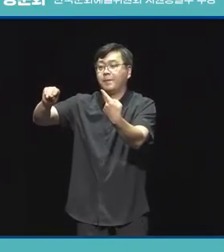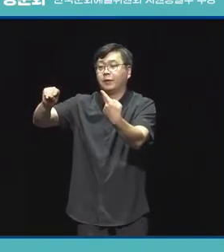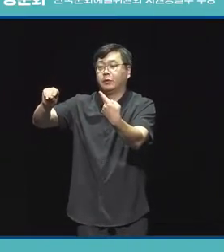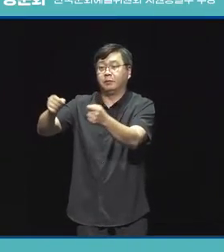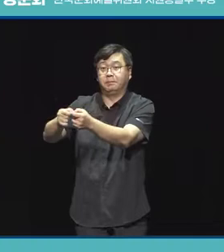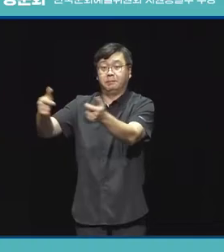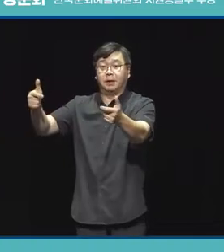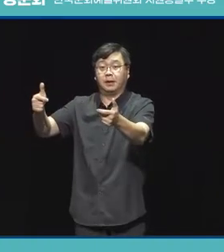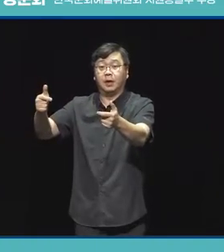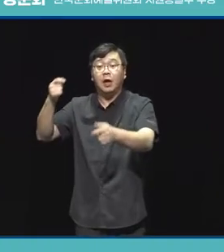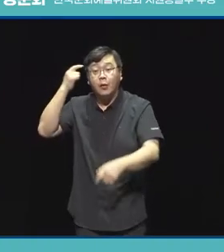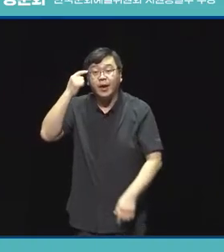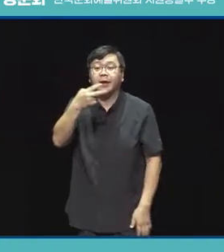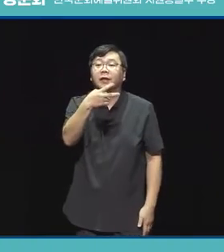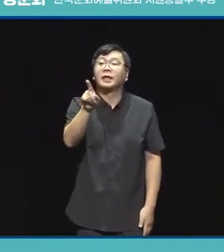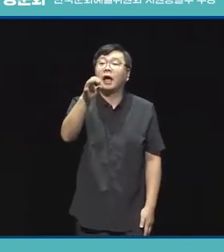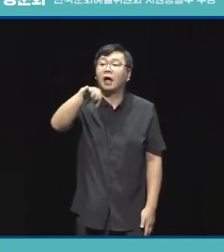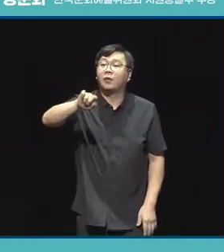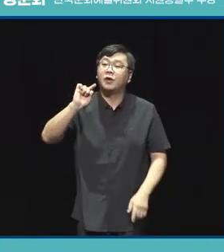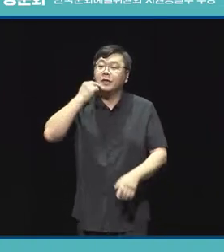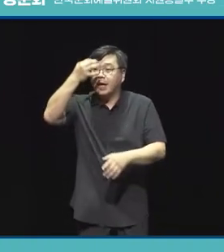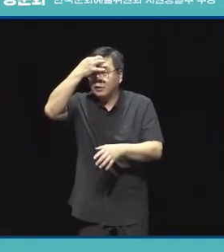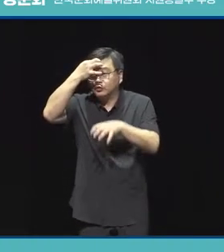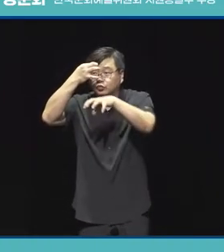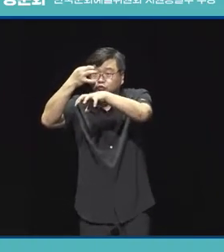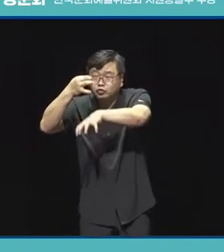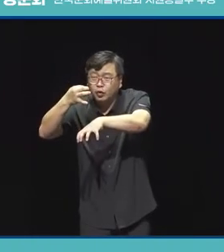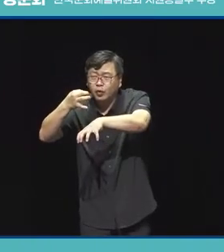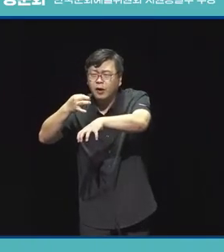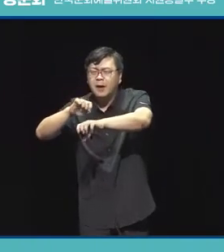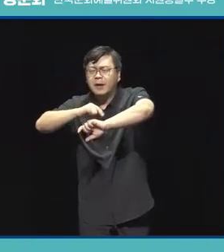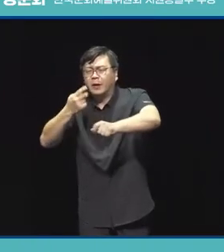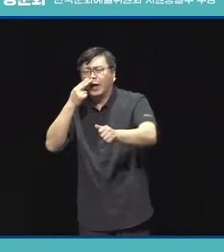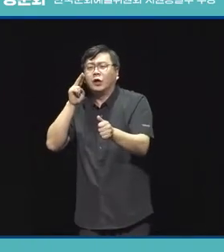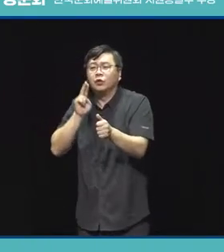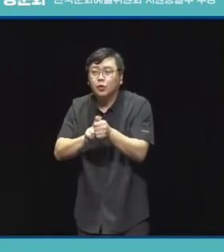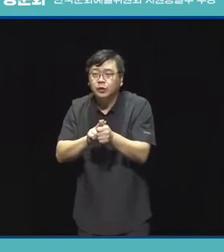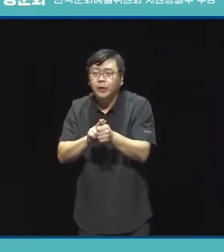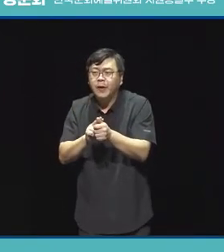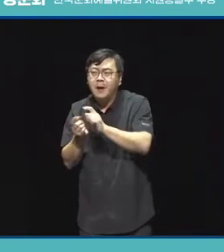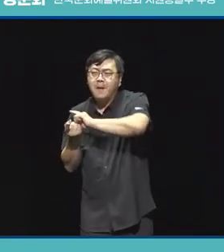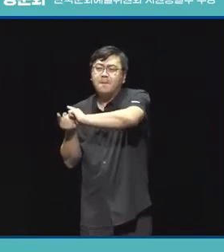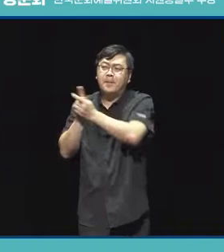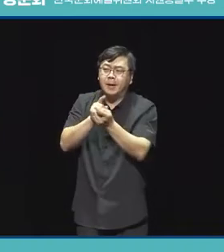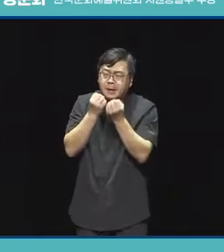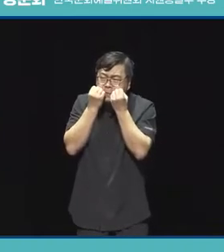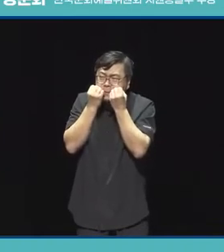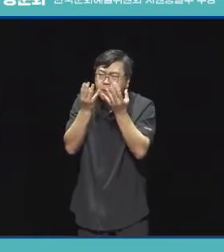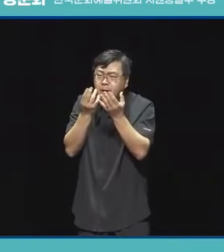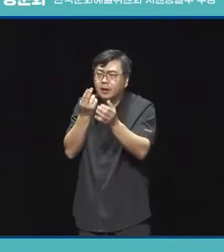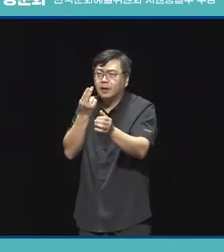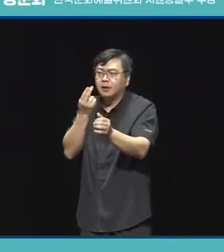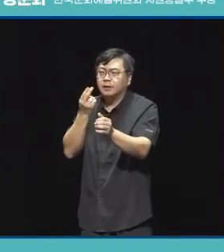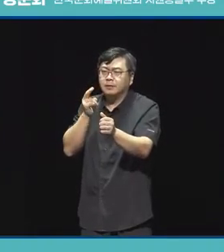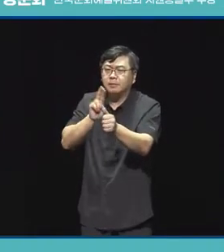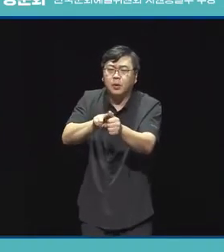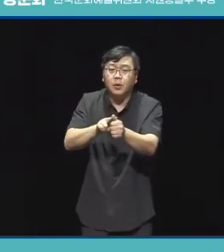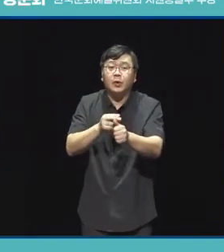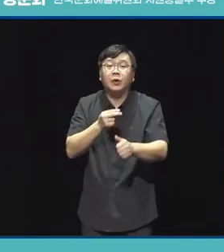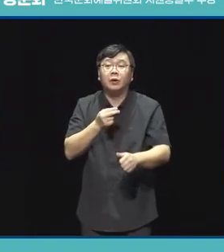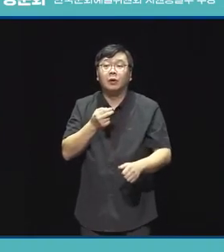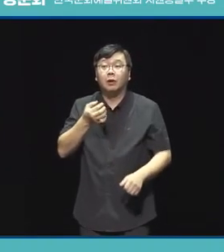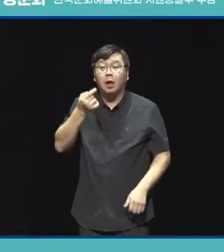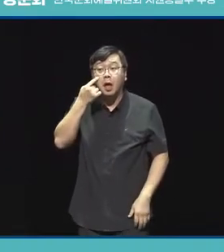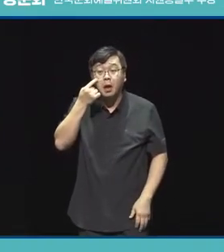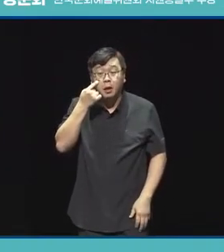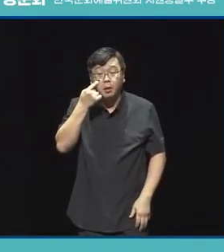이 다원 예술 분야에서도 좀더 과감하게 도전할 수 있는 다양한 시도들 또는 다른 그런 기존 장르에서 보여지는 것처럼